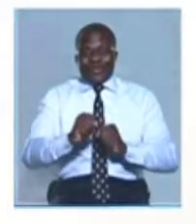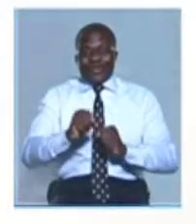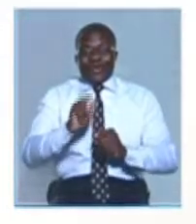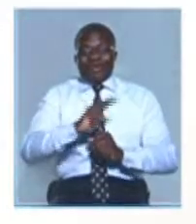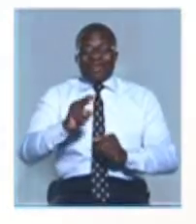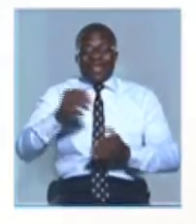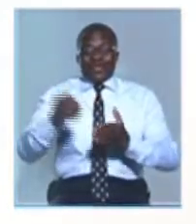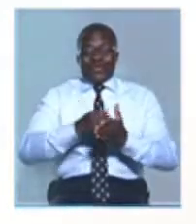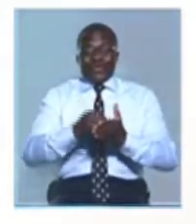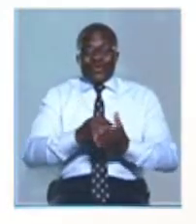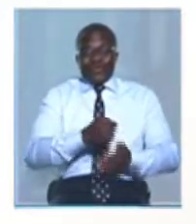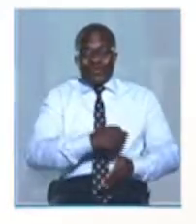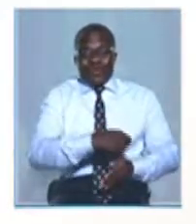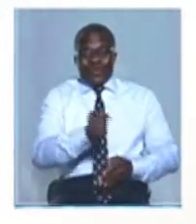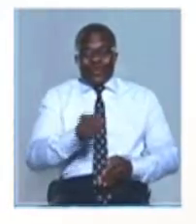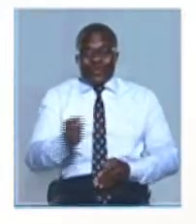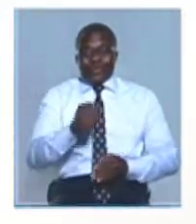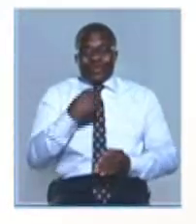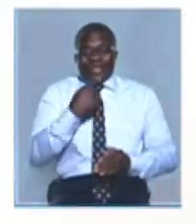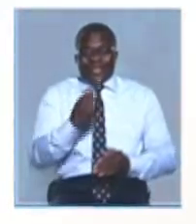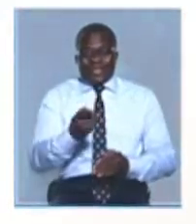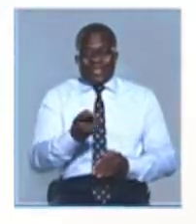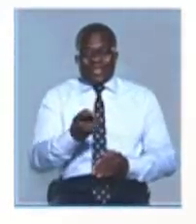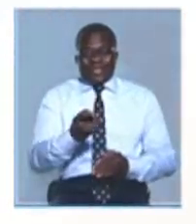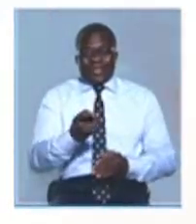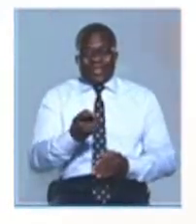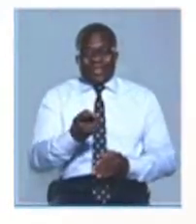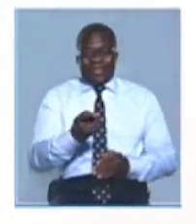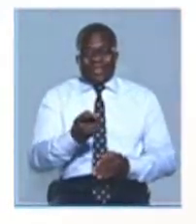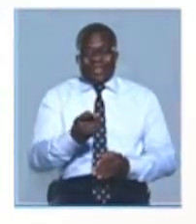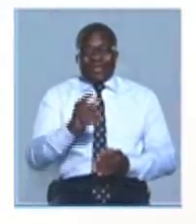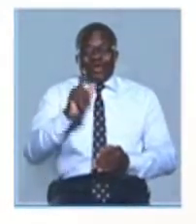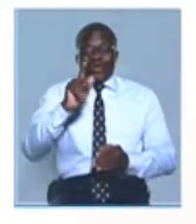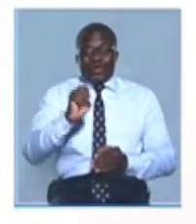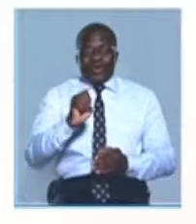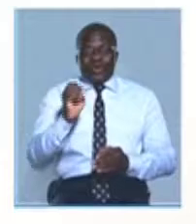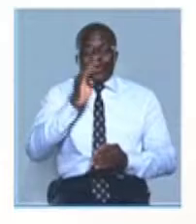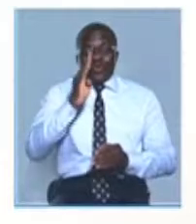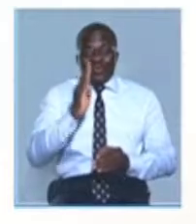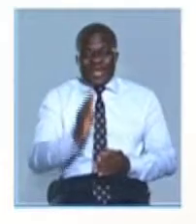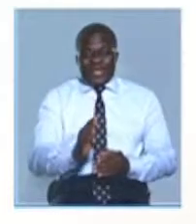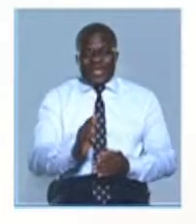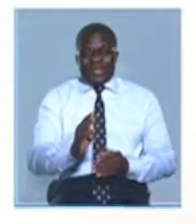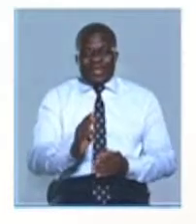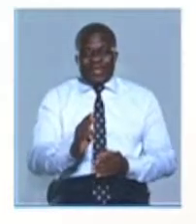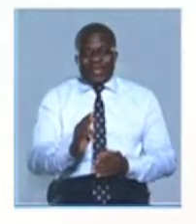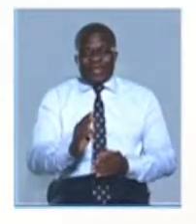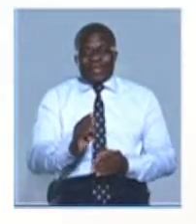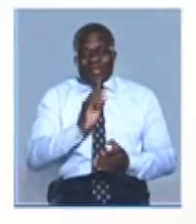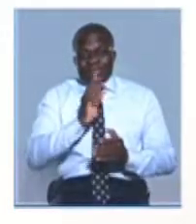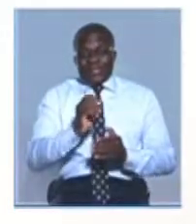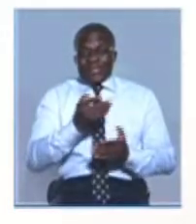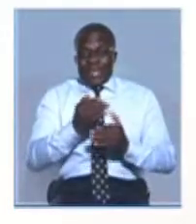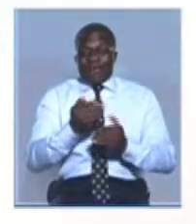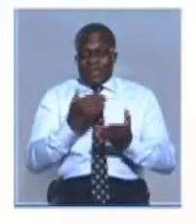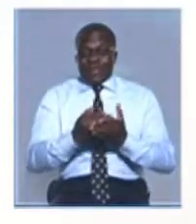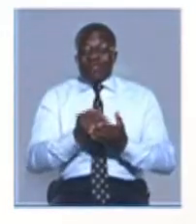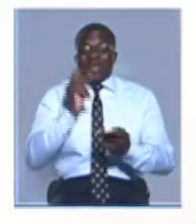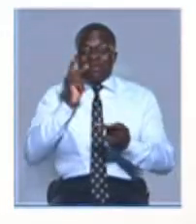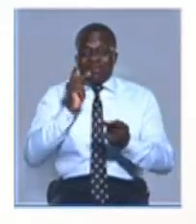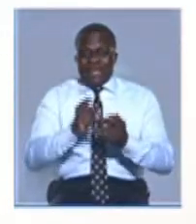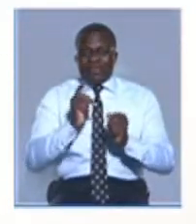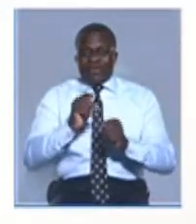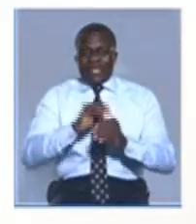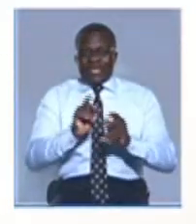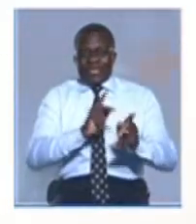nouveaux courts de tennis, on va dire. Le Bénin, certes, a fait de très très belles performances